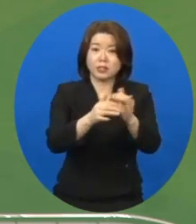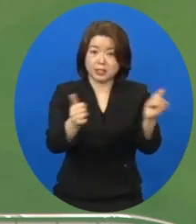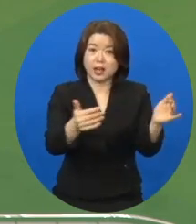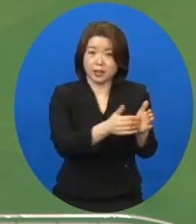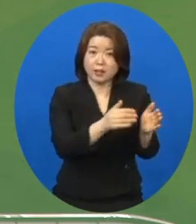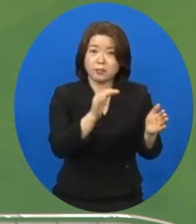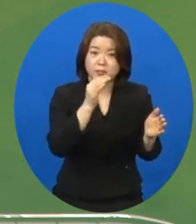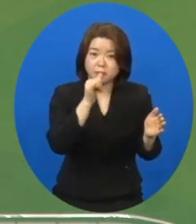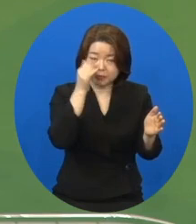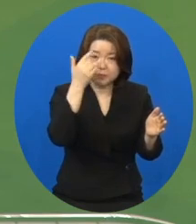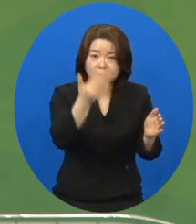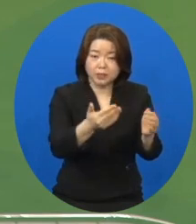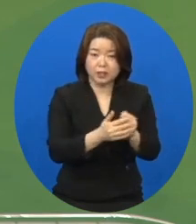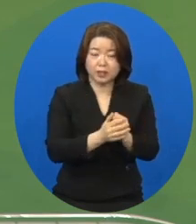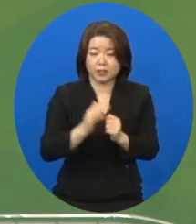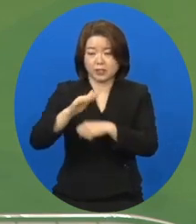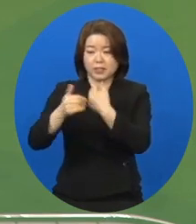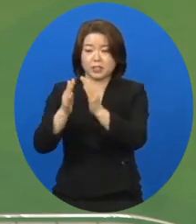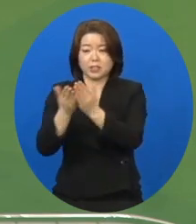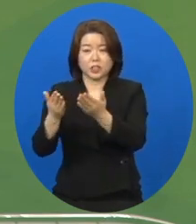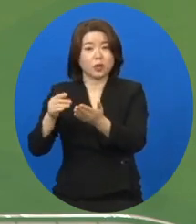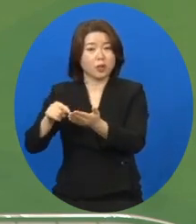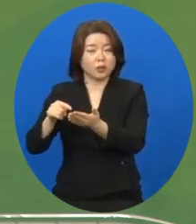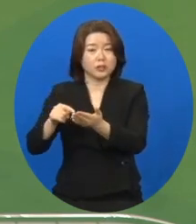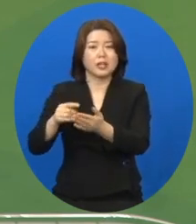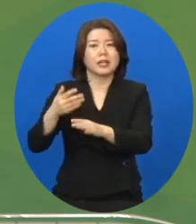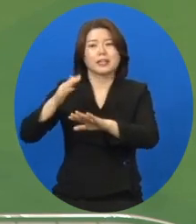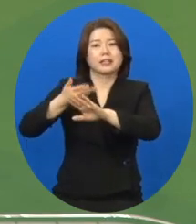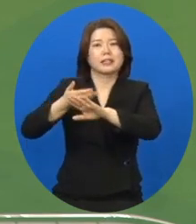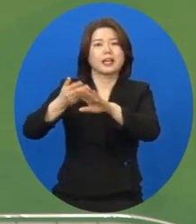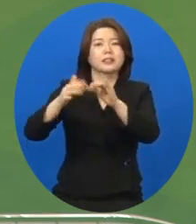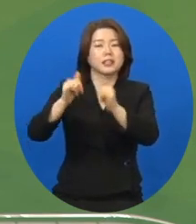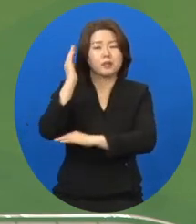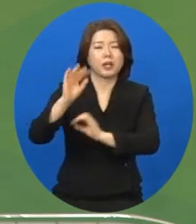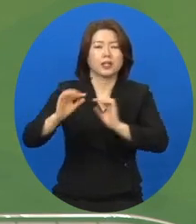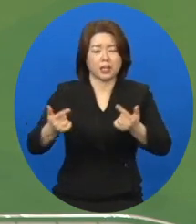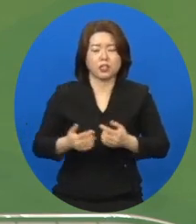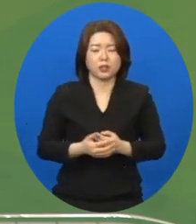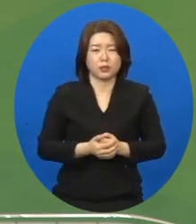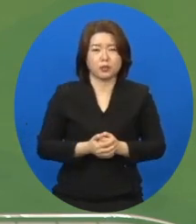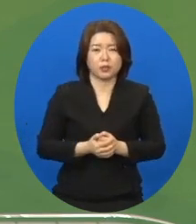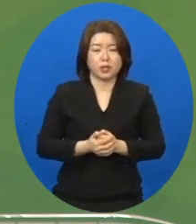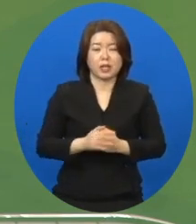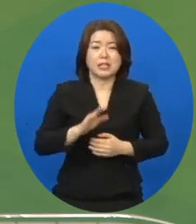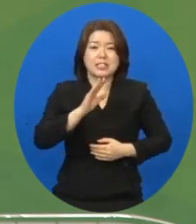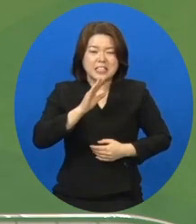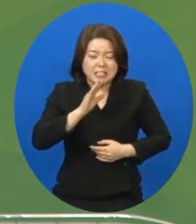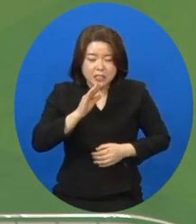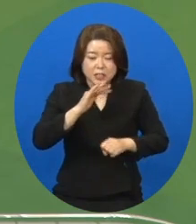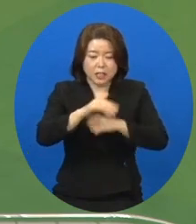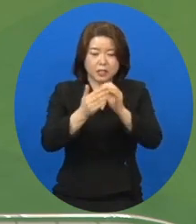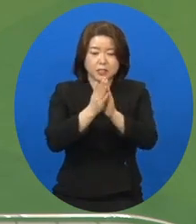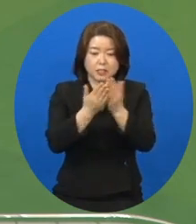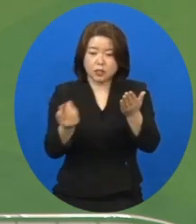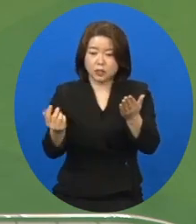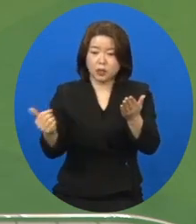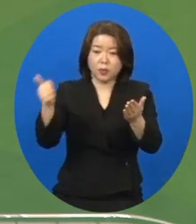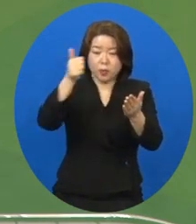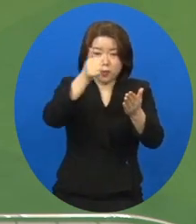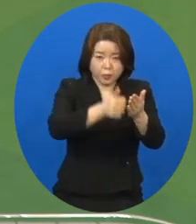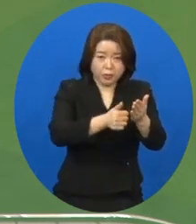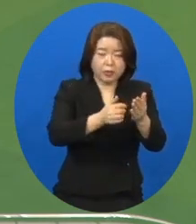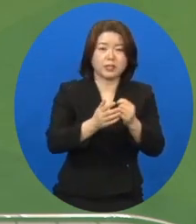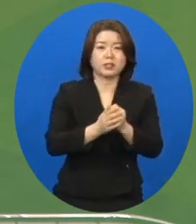성경은 남의 이야기가 아니라니까요. 여러분이 진짜 성경 속에 들어가서 여러분이 이